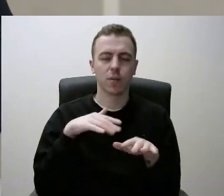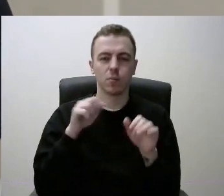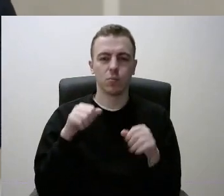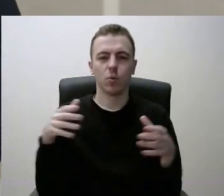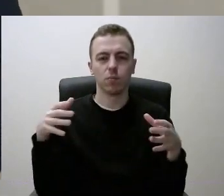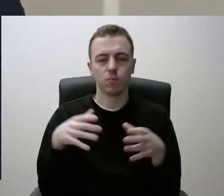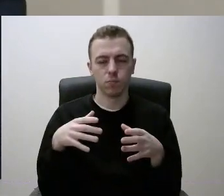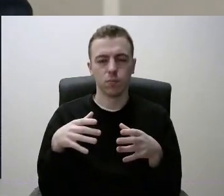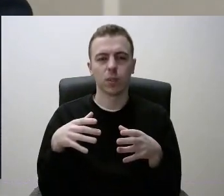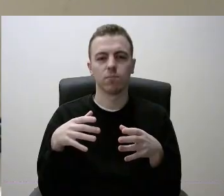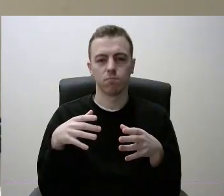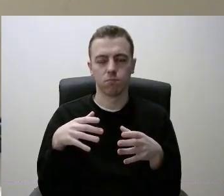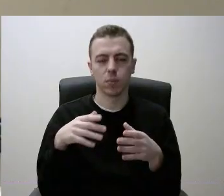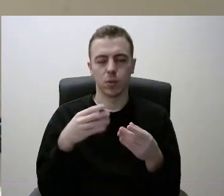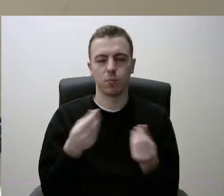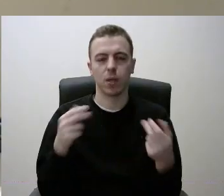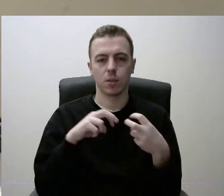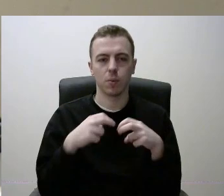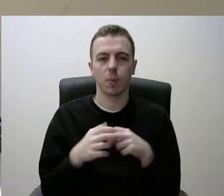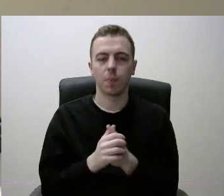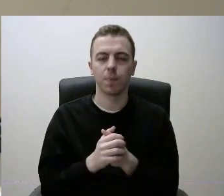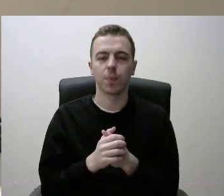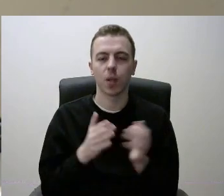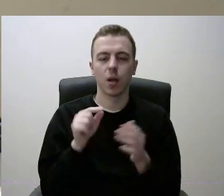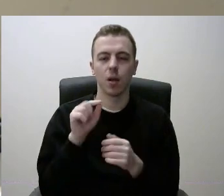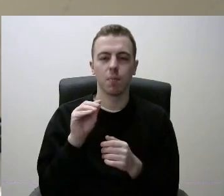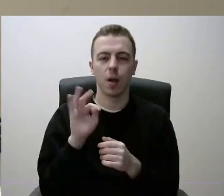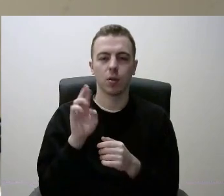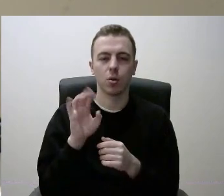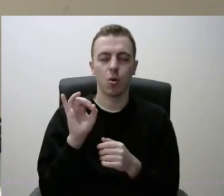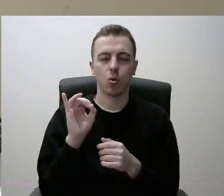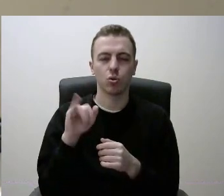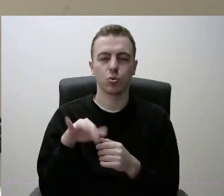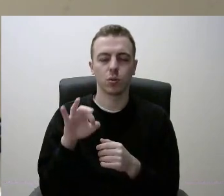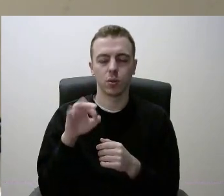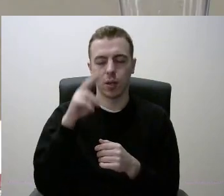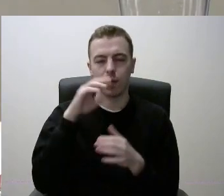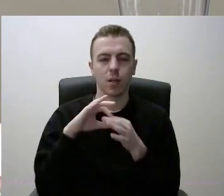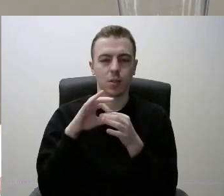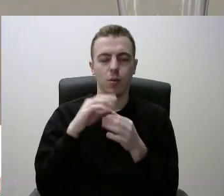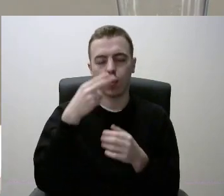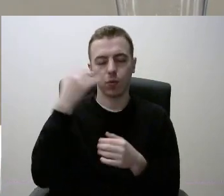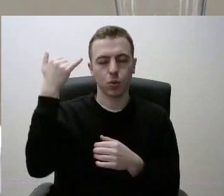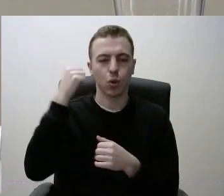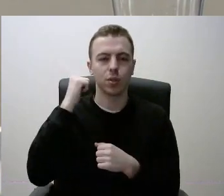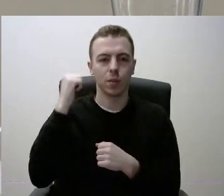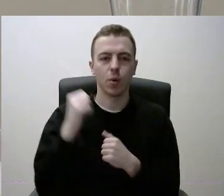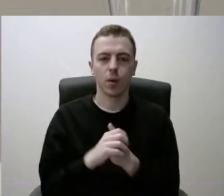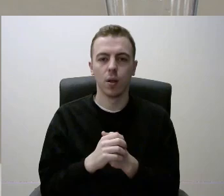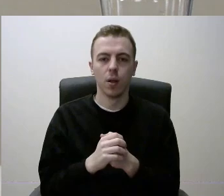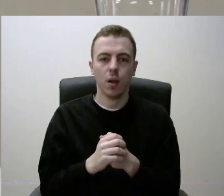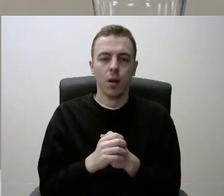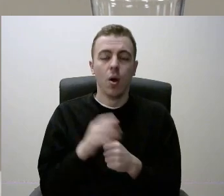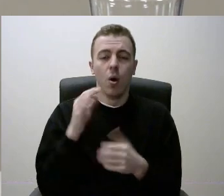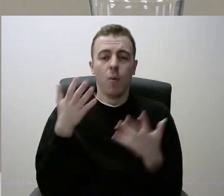rėmus pečius spręsti tą klausimą. Ačiū, Audrius Petrošius, Tėvynės sąjunga Krikščionys demokratai. Na, kadangi apie požeminį parkingą pradėjome, tai